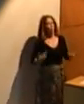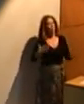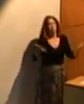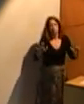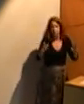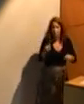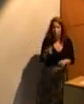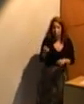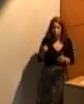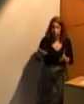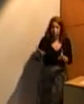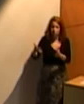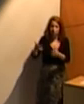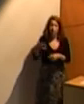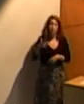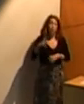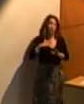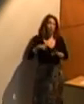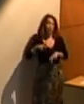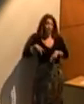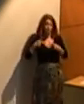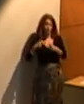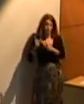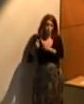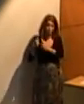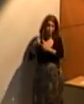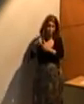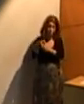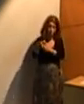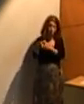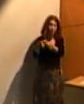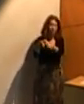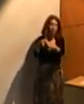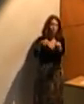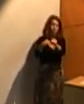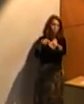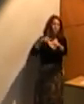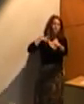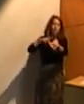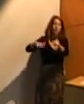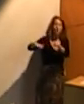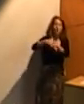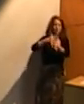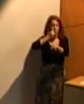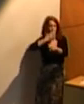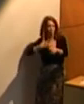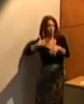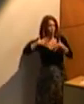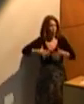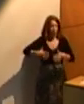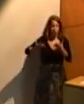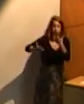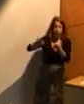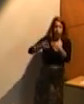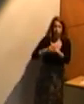mais entre vivre de plus en plus vieux à condition que les conditions de vie sont bonnes et le fait de dire je vais